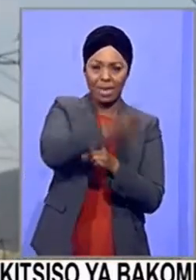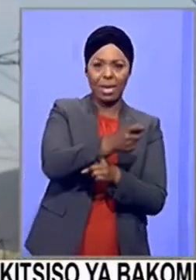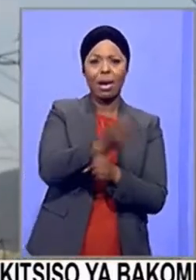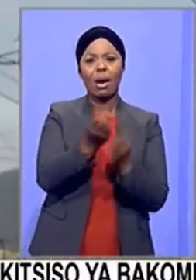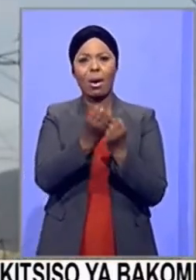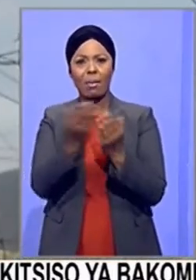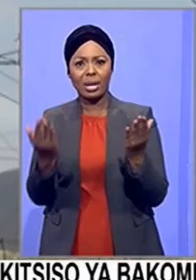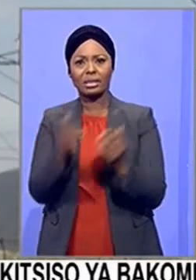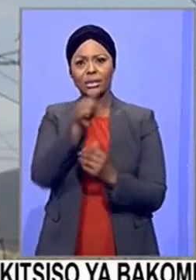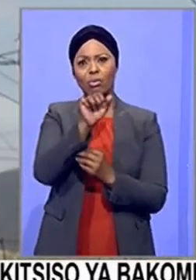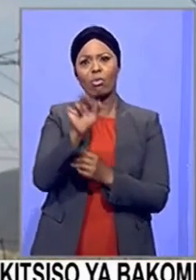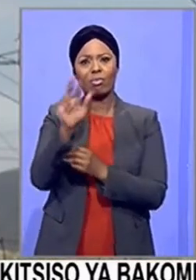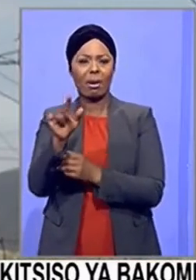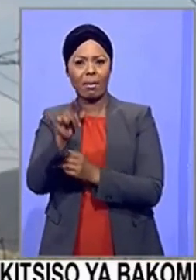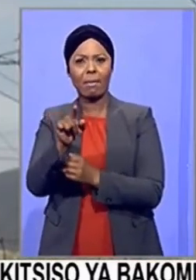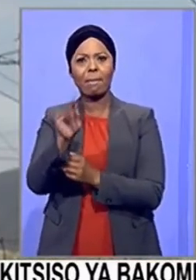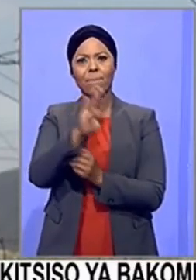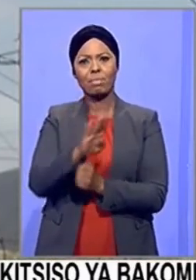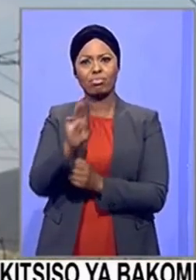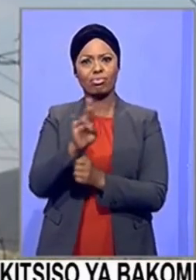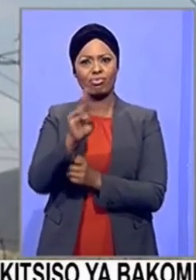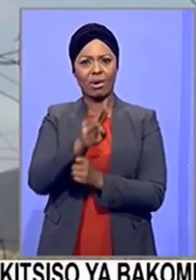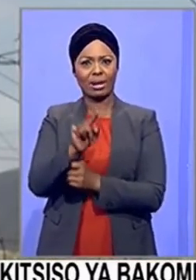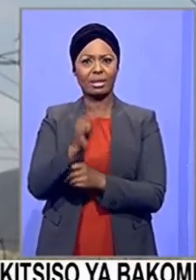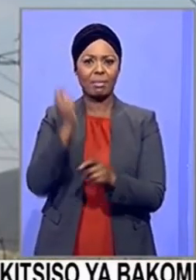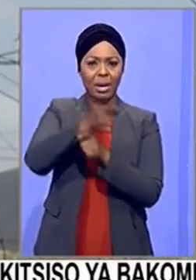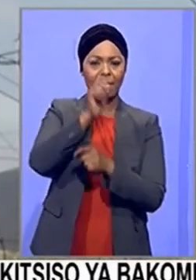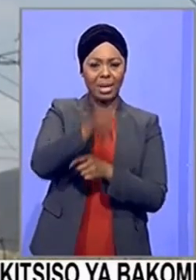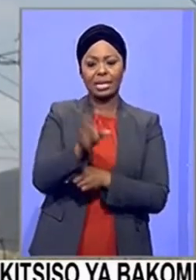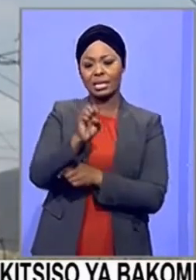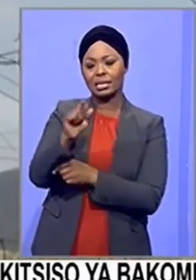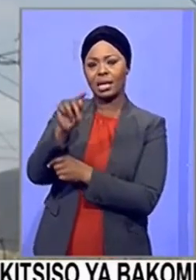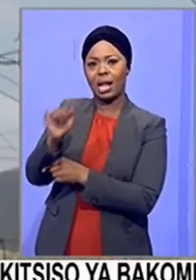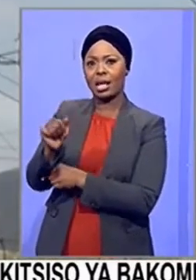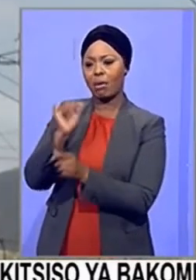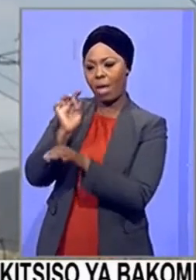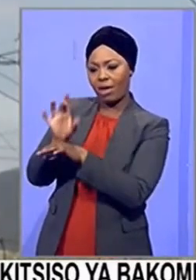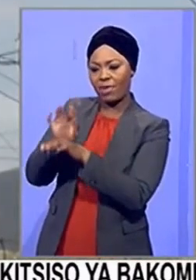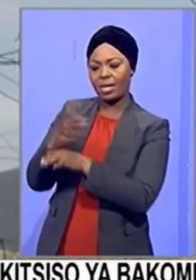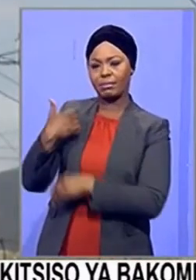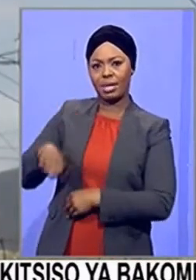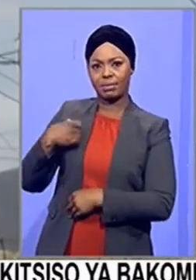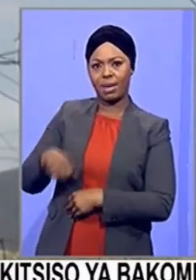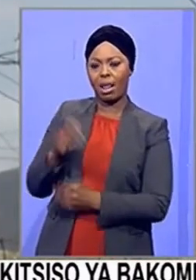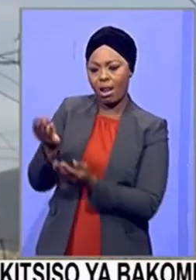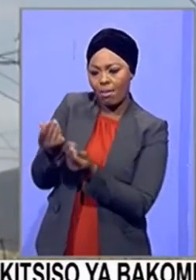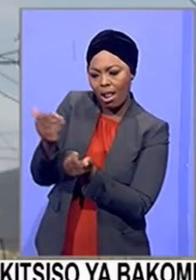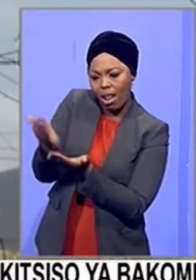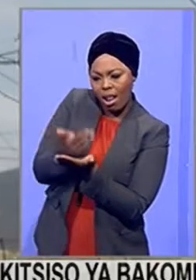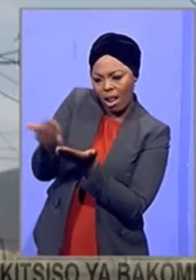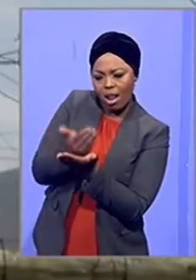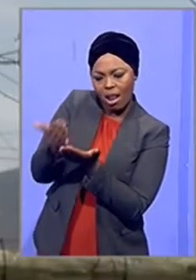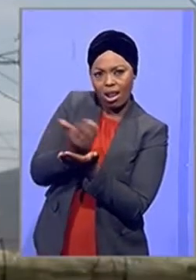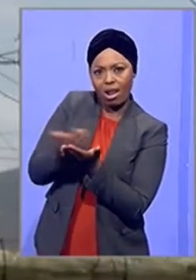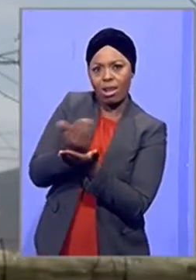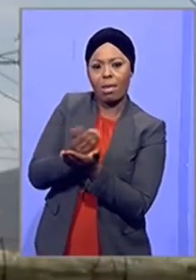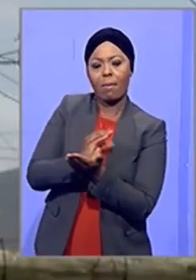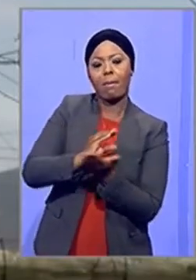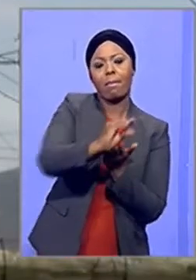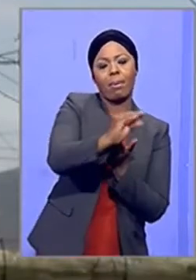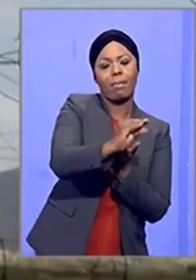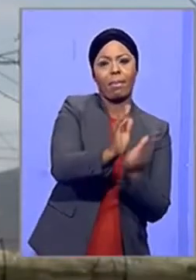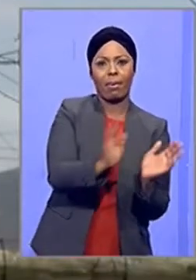38. Salga e eleditše mebasepala go tla ka leano le lekaone la go kgoboketša dikoloto tšeo Eskom e kolotwago